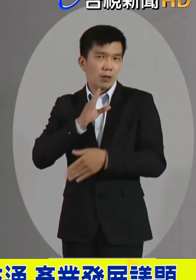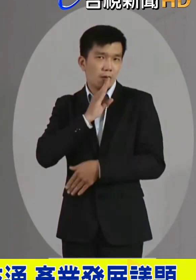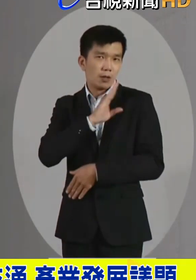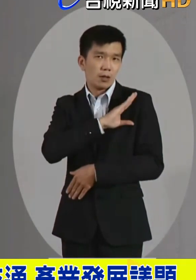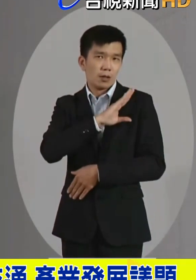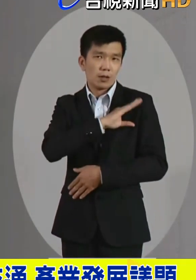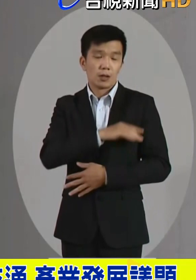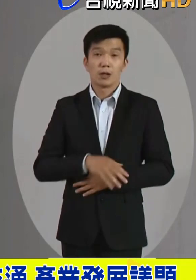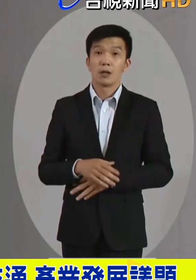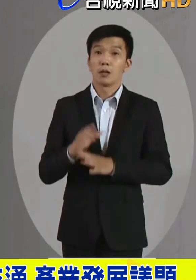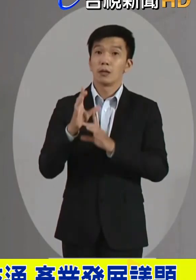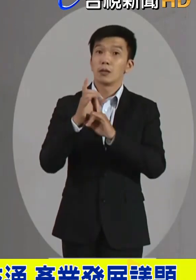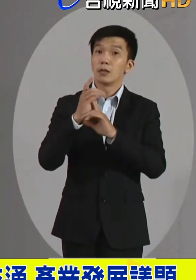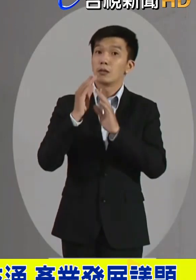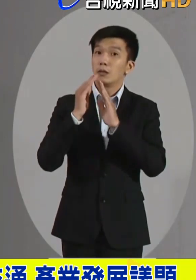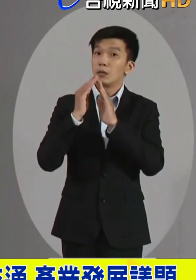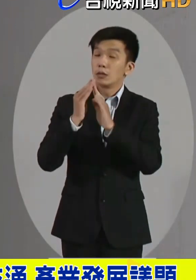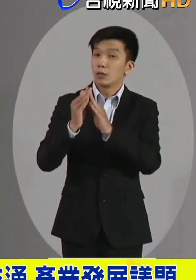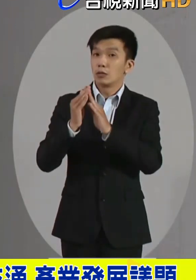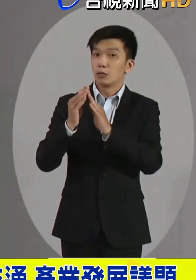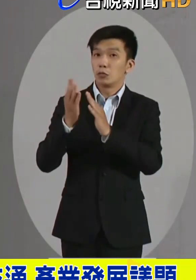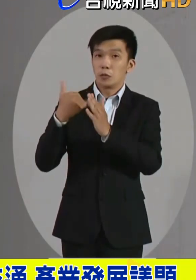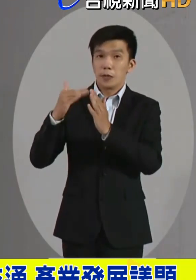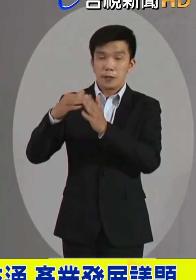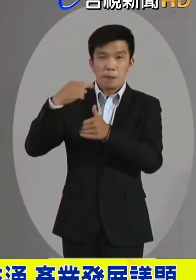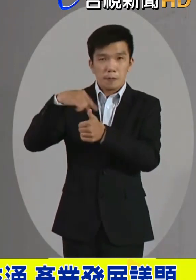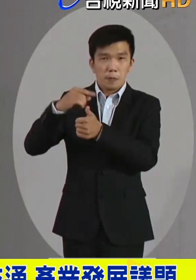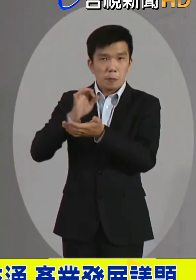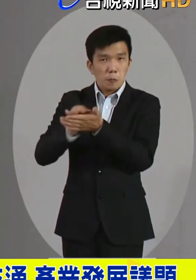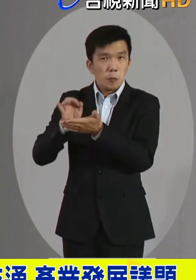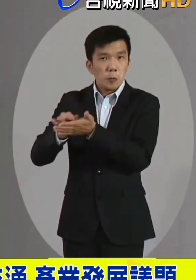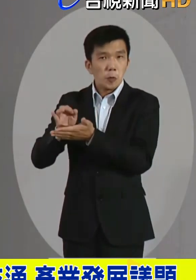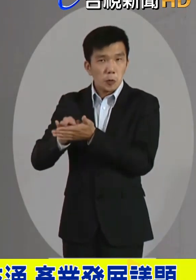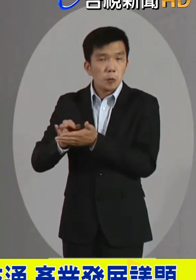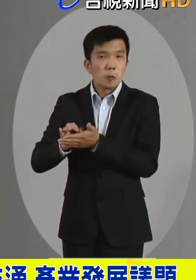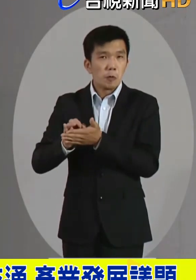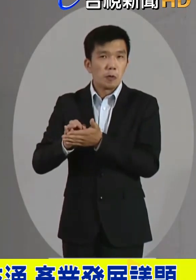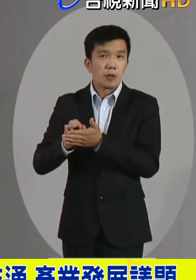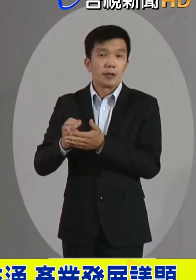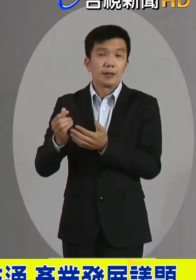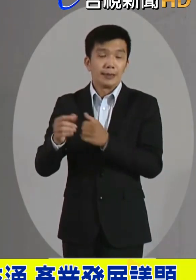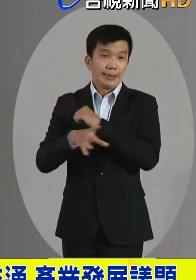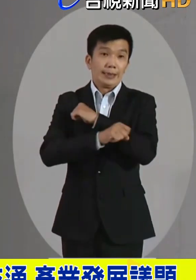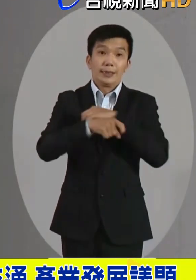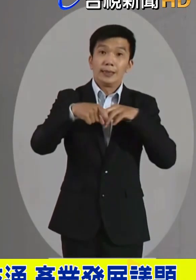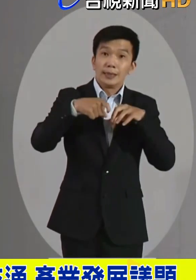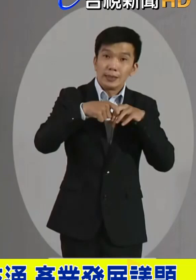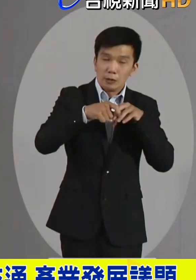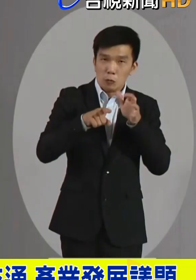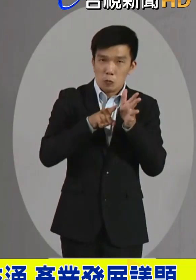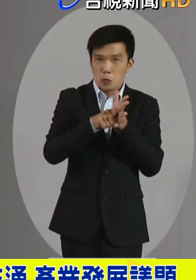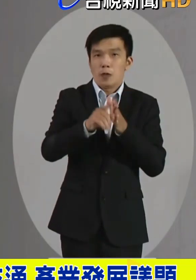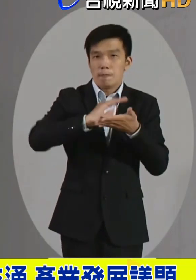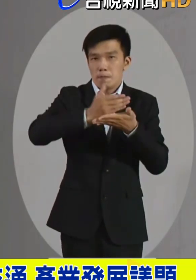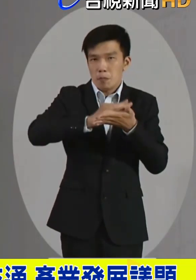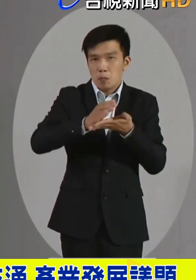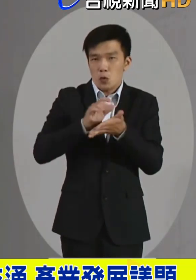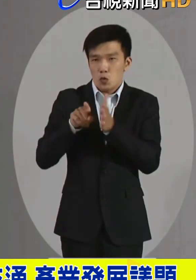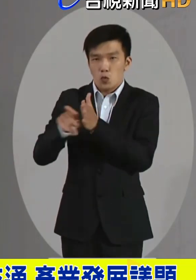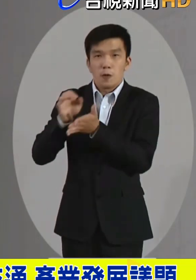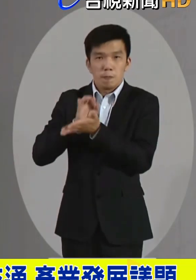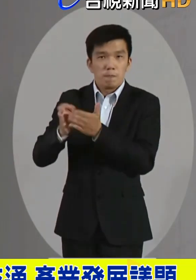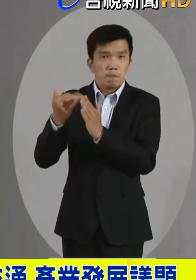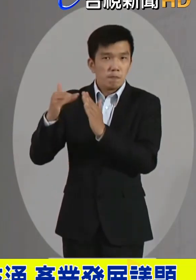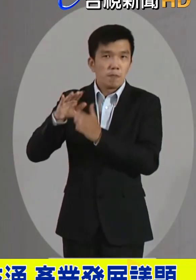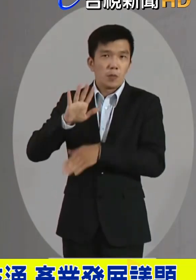育早就在预算当中已经是将近用基金去做一个专款专用的，那我